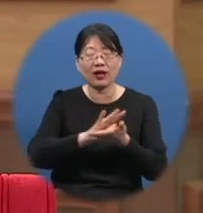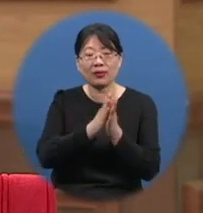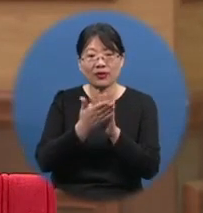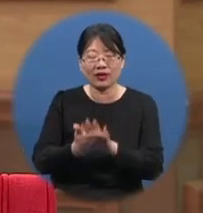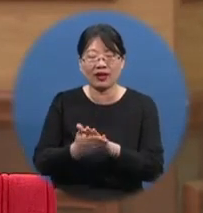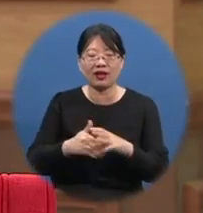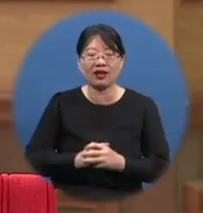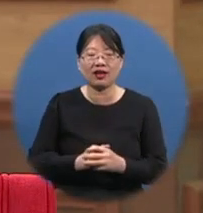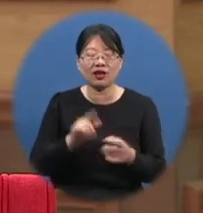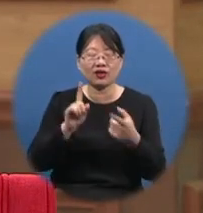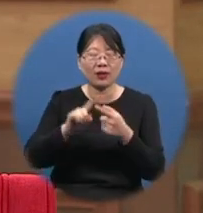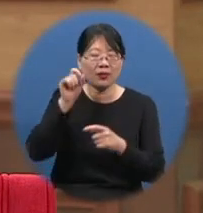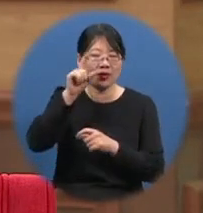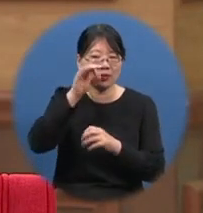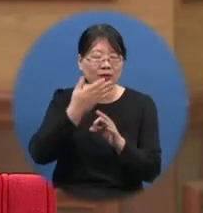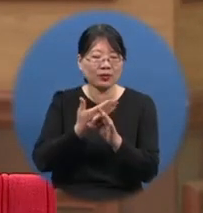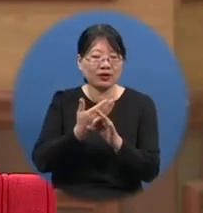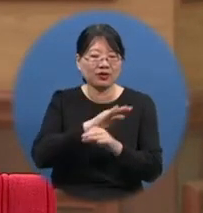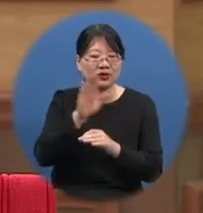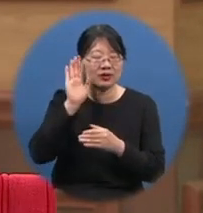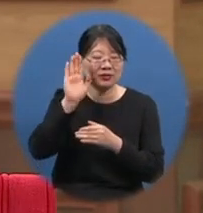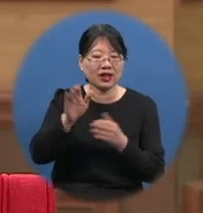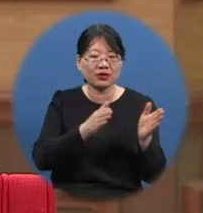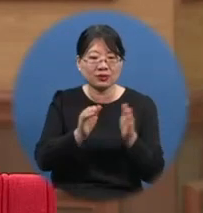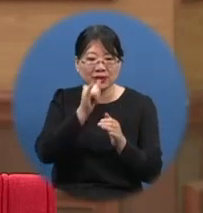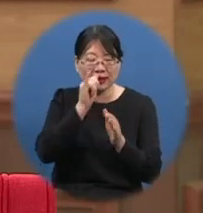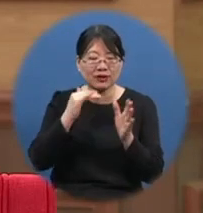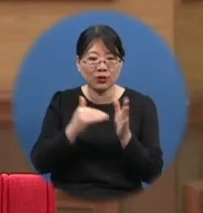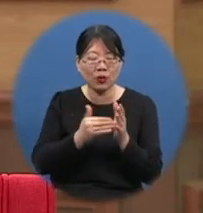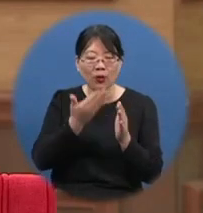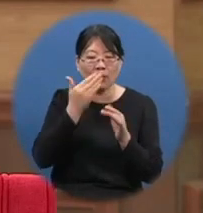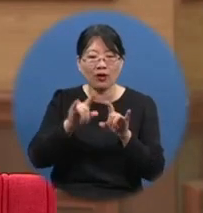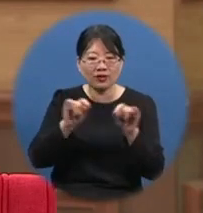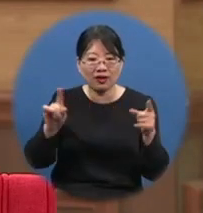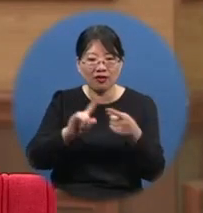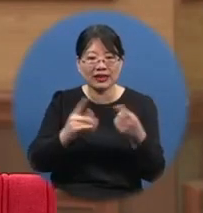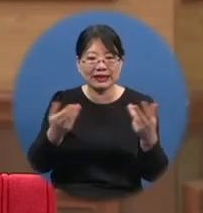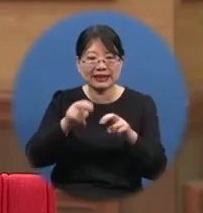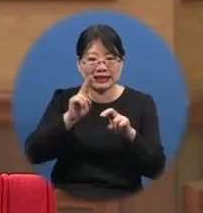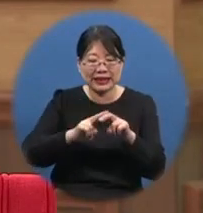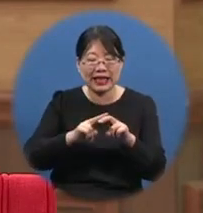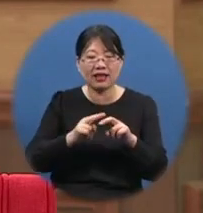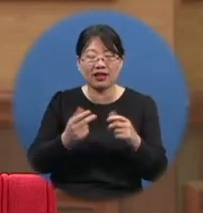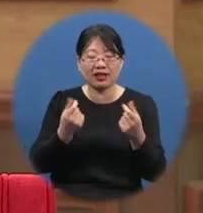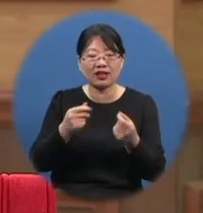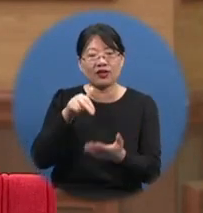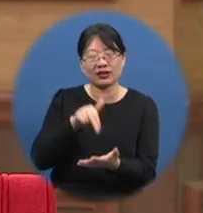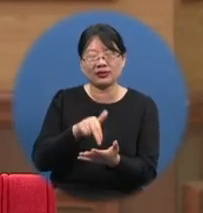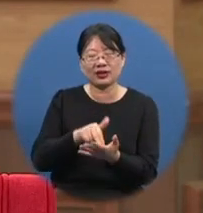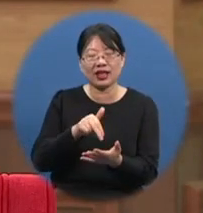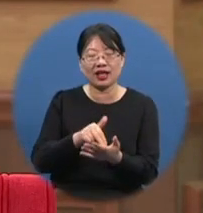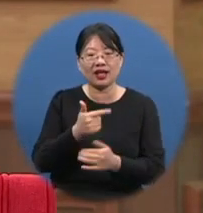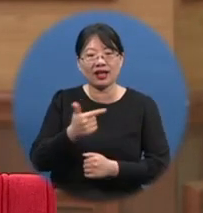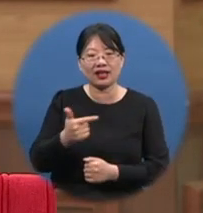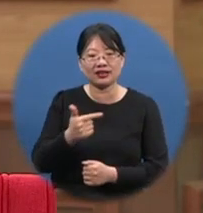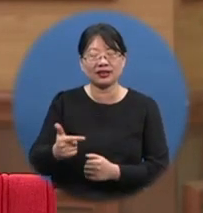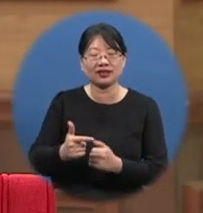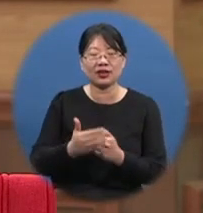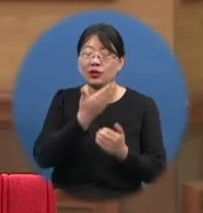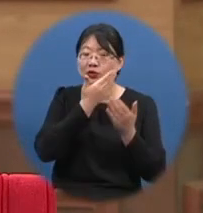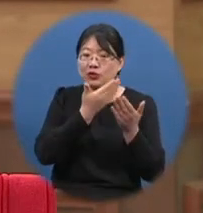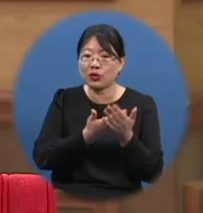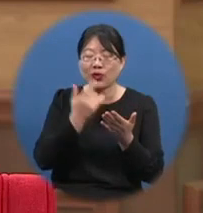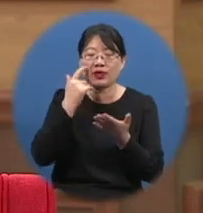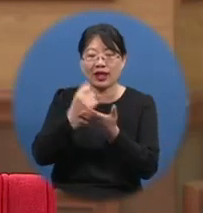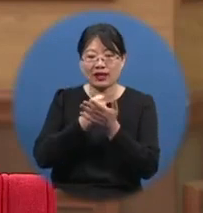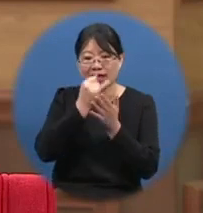변화. 네네. 그게 멀리 보면 또 우리 미래를 준비하고 먹거리, 일자리 이런 쪽에 굉장히